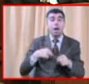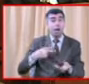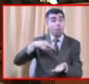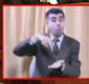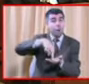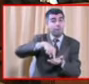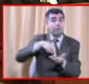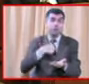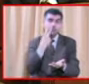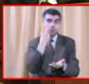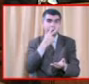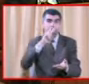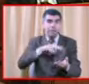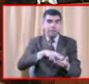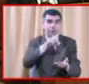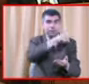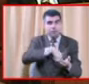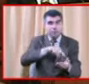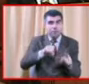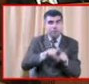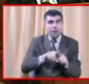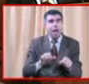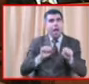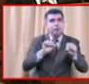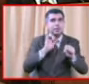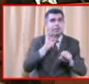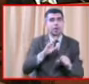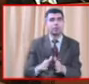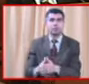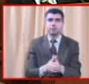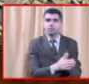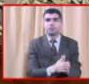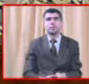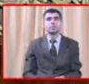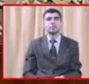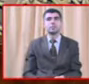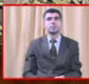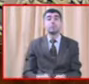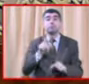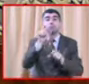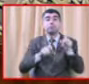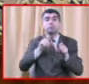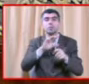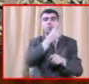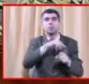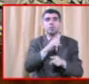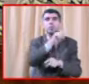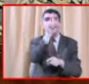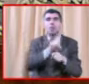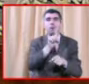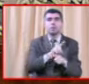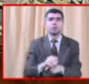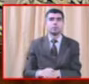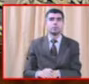على هاد الامور هذه لاسترجاع الحاله الى ما كانت عليه. شكرا. هل هناك من تعقيب اضافي لصاحب السؤال؟ تفضل السيد النائب